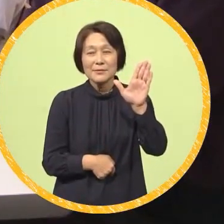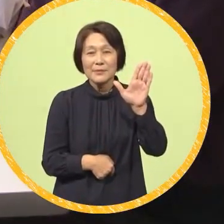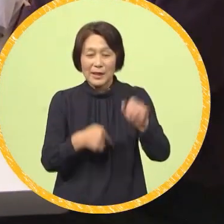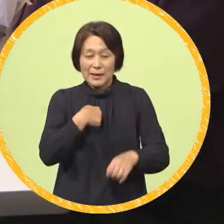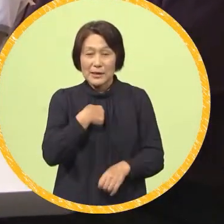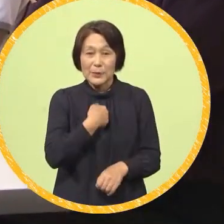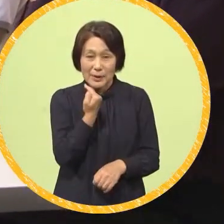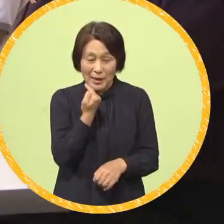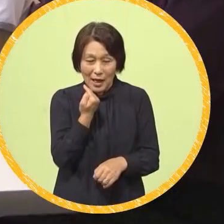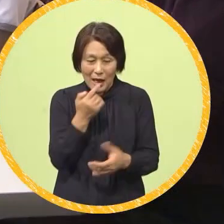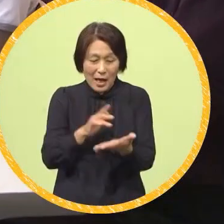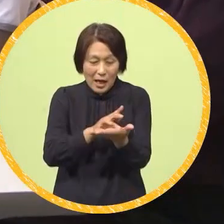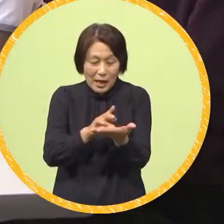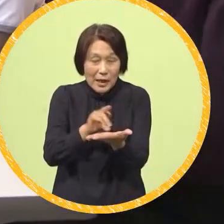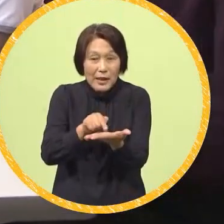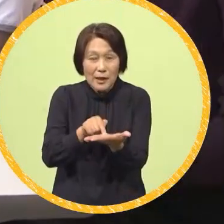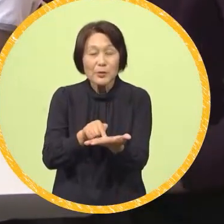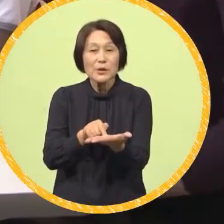自分が薬物を